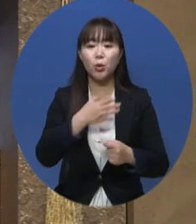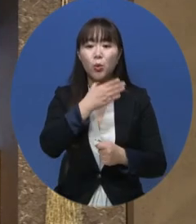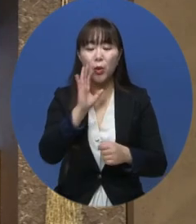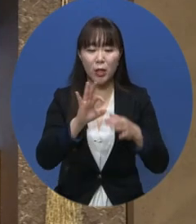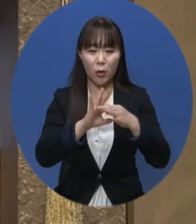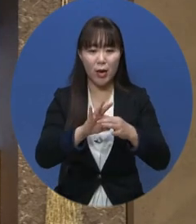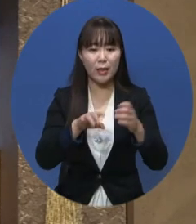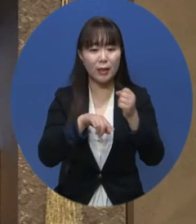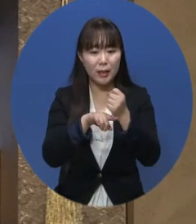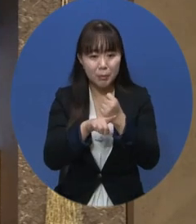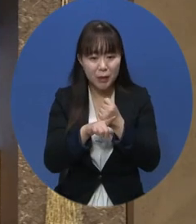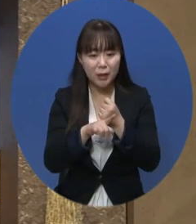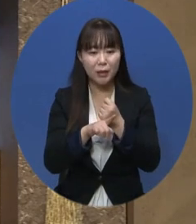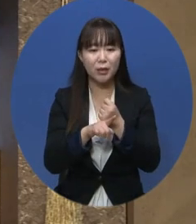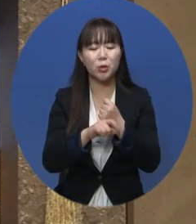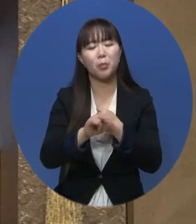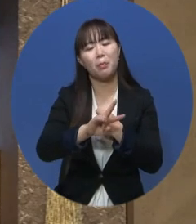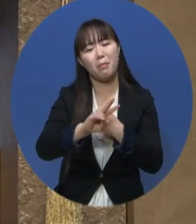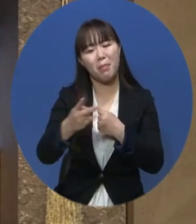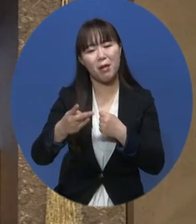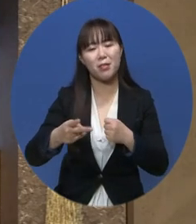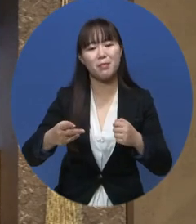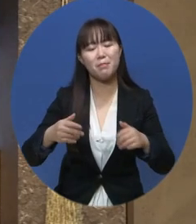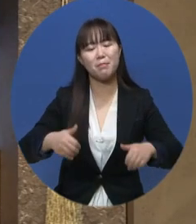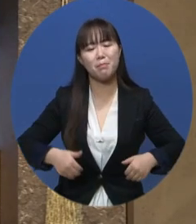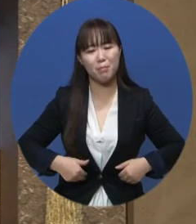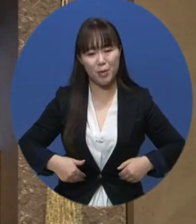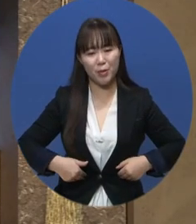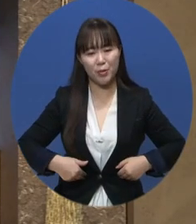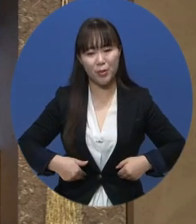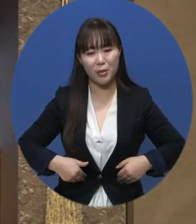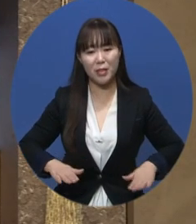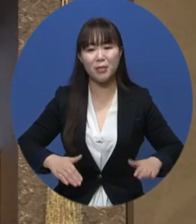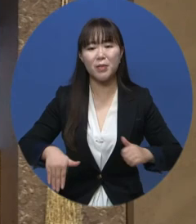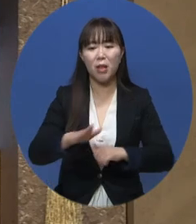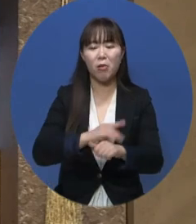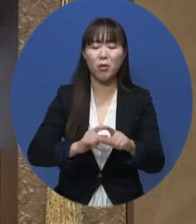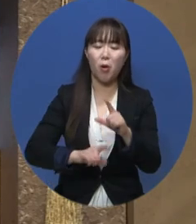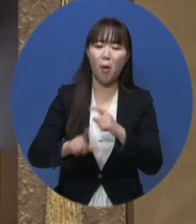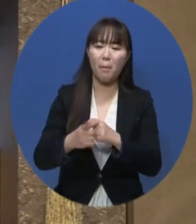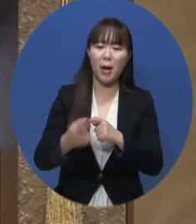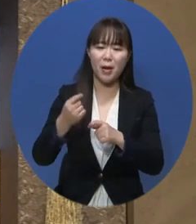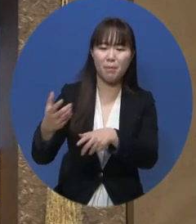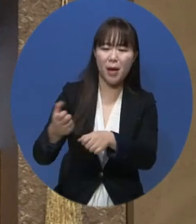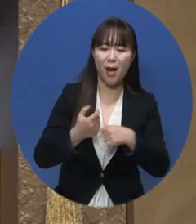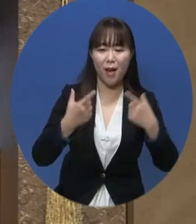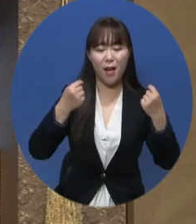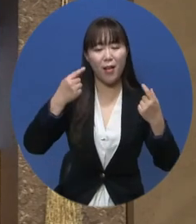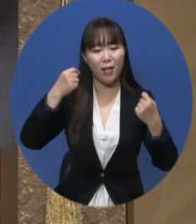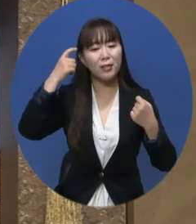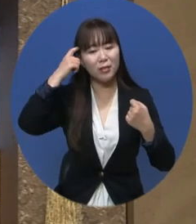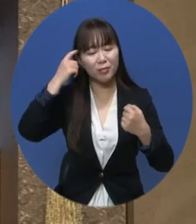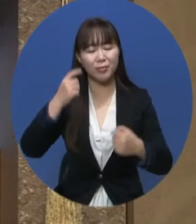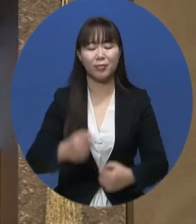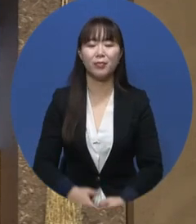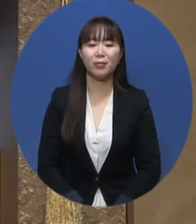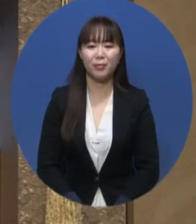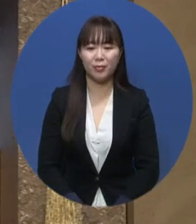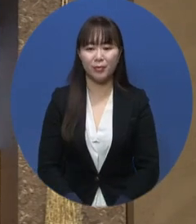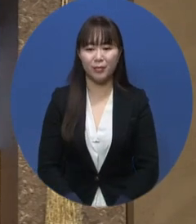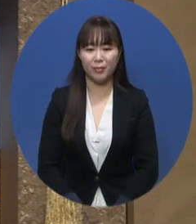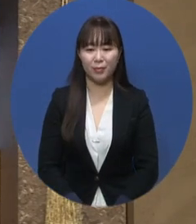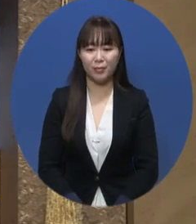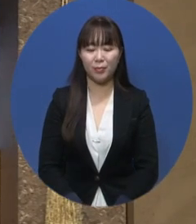그 개념을 네. 이제 우리가 좀 바꿔나가야 될 시기가 정말 더 빨리 도래한 게 아닌가 예. 그런 생각이 듭니다.